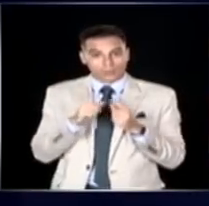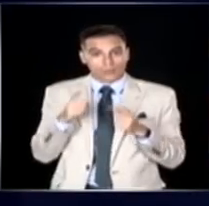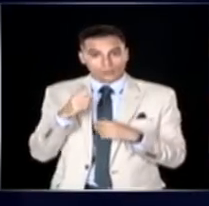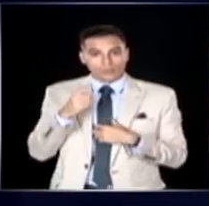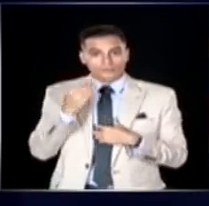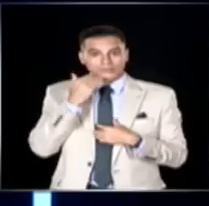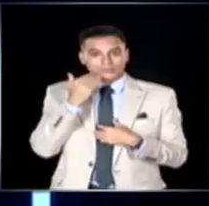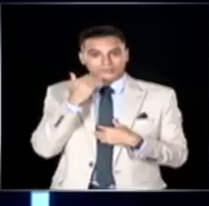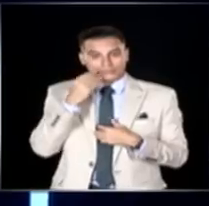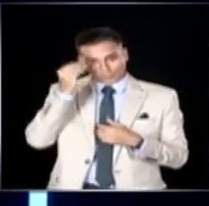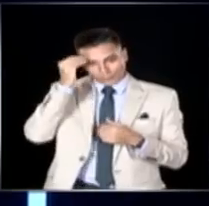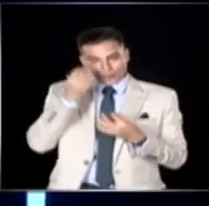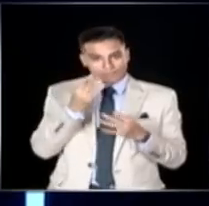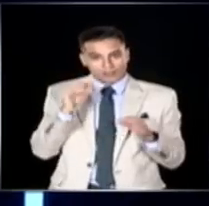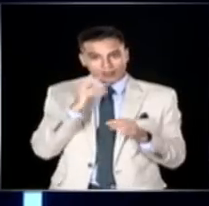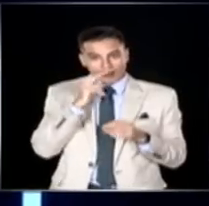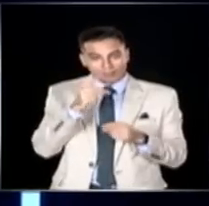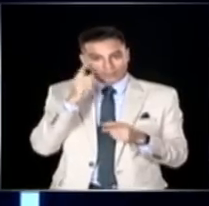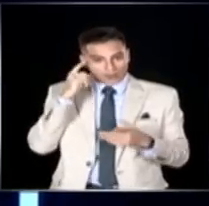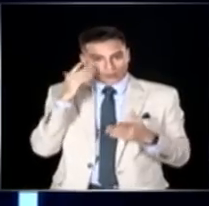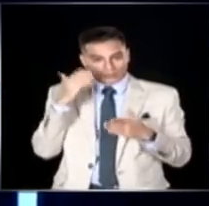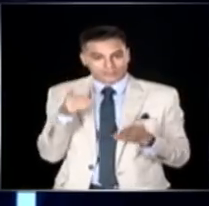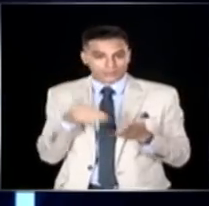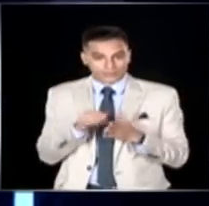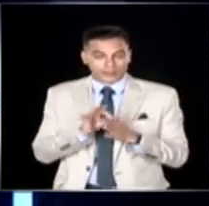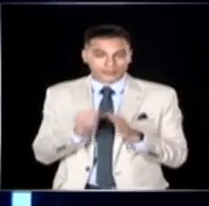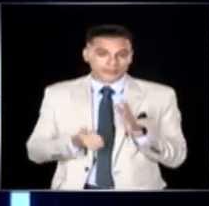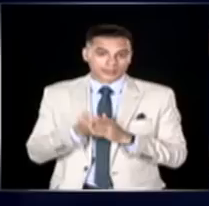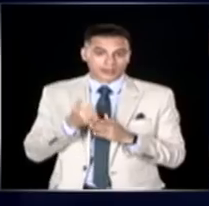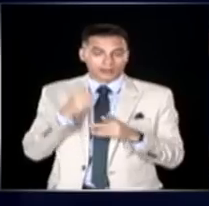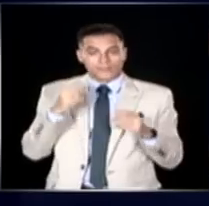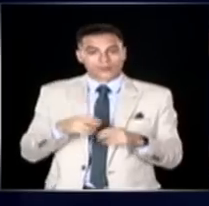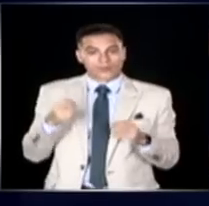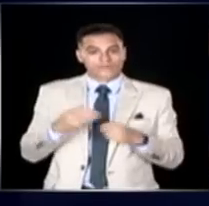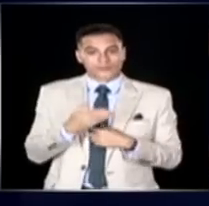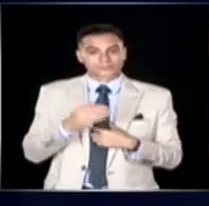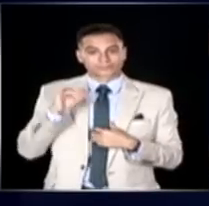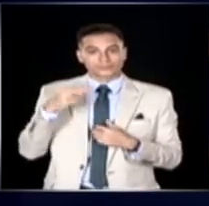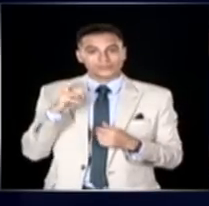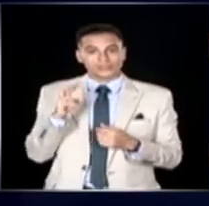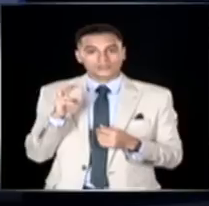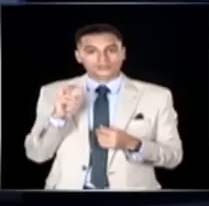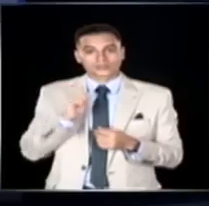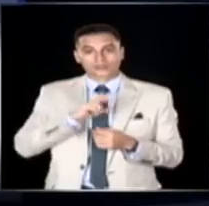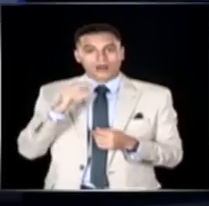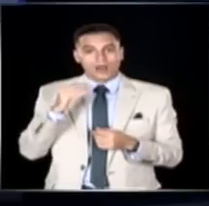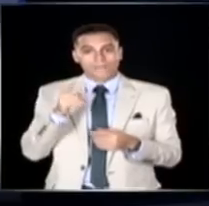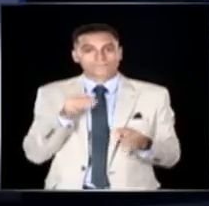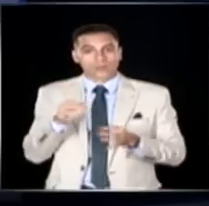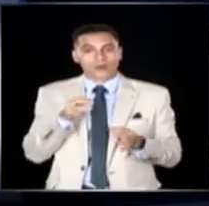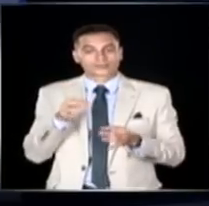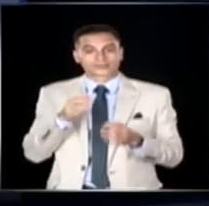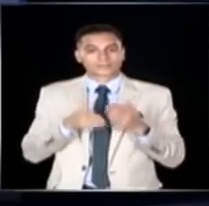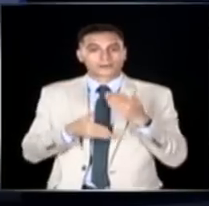عندك شغف، فلو ركزت باذن الله هتنجح، ربنا يوفقك. المعتز صلاح مهندس معماري. ان شاء